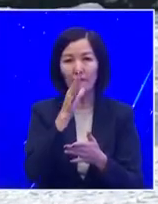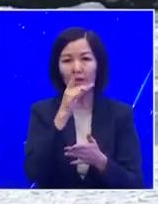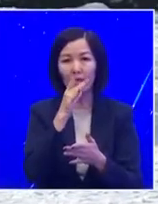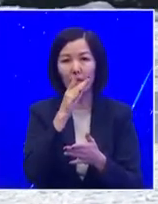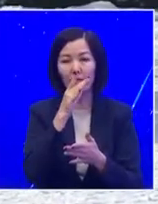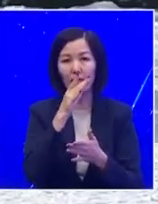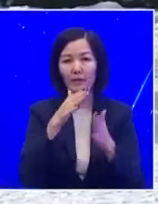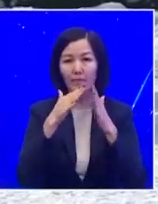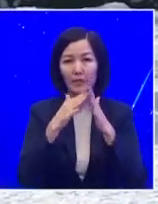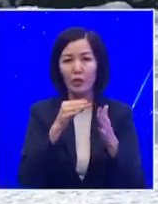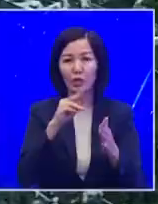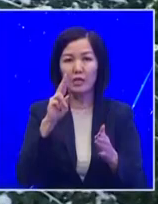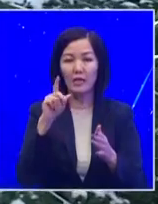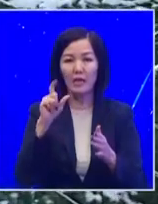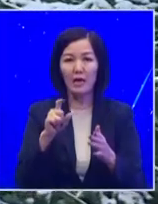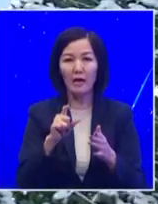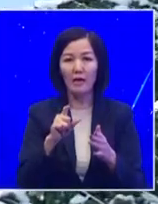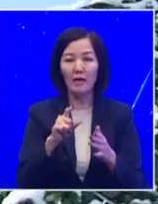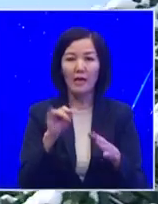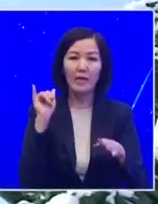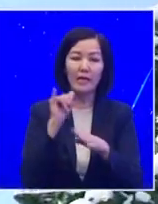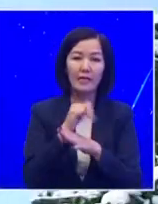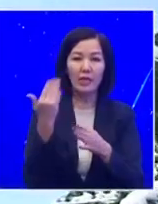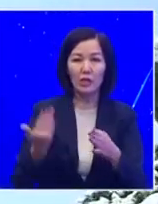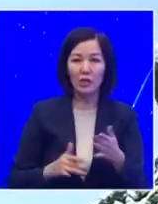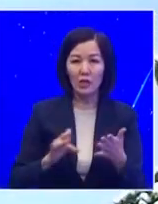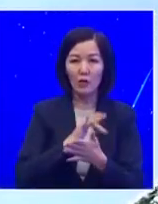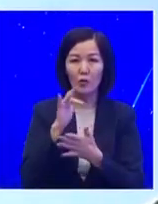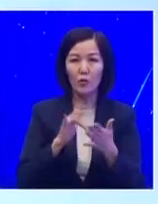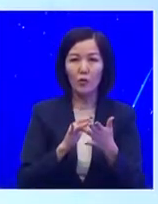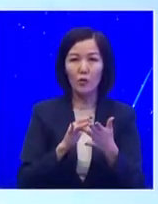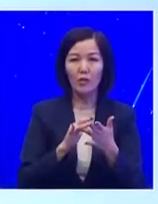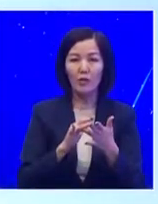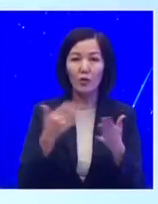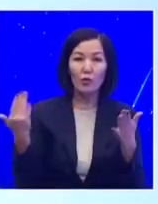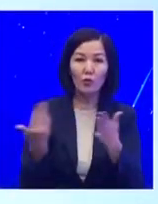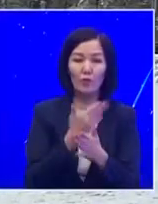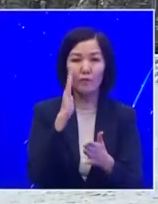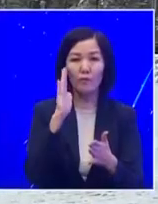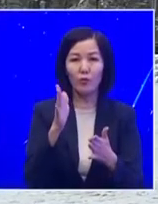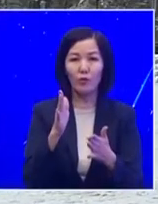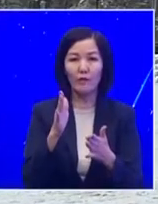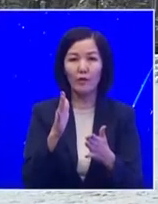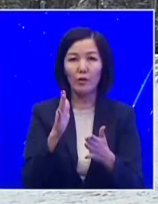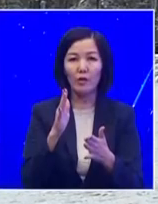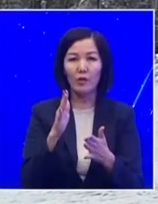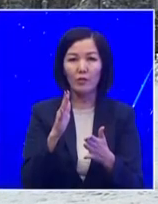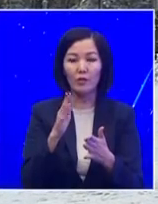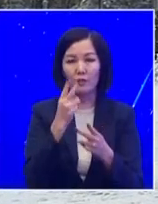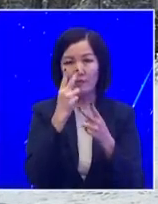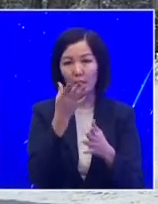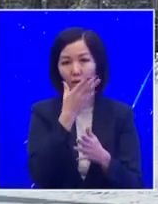находились на балансе ЖКХ. Впрочем, гостей и жителей города ждут и определенные новшества. Одним словом, будет на